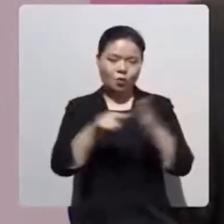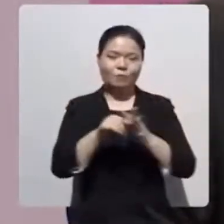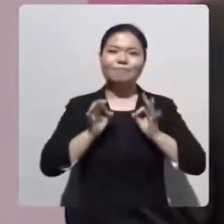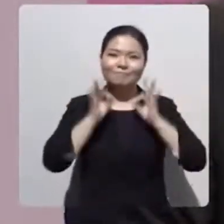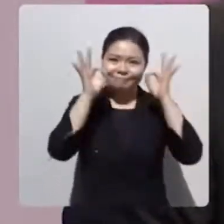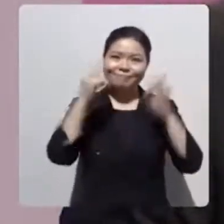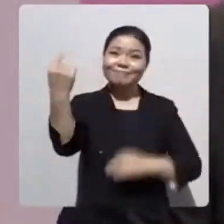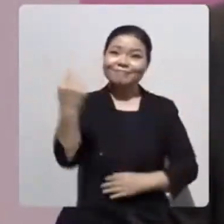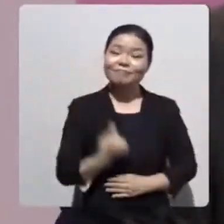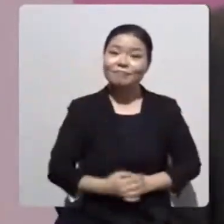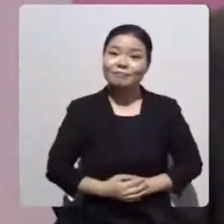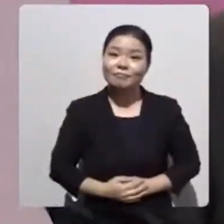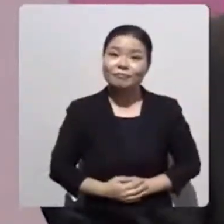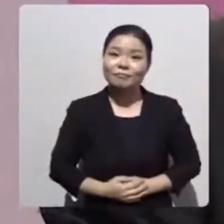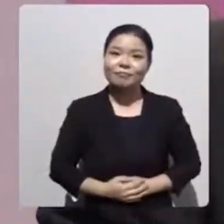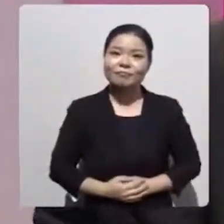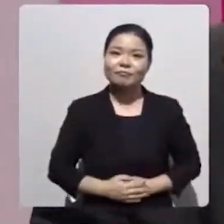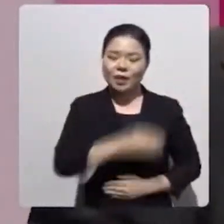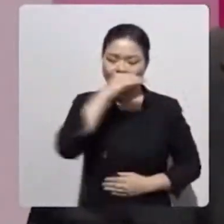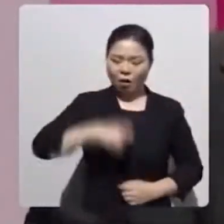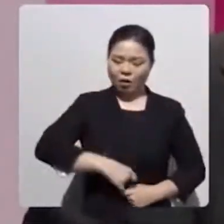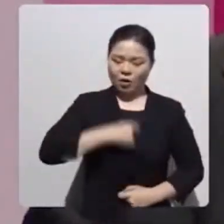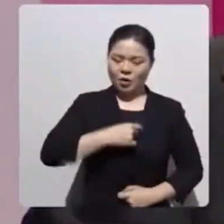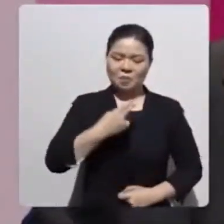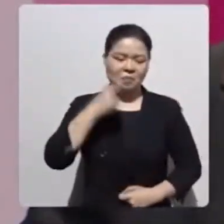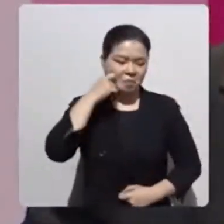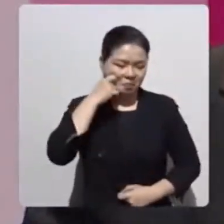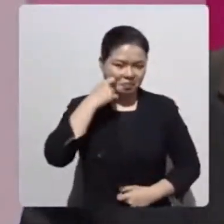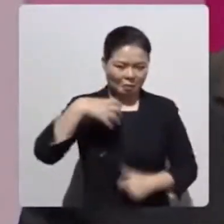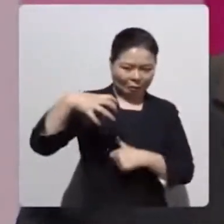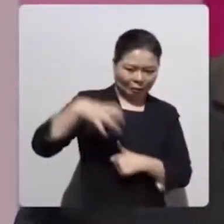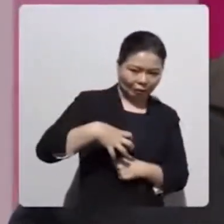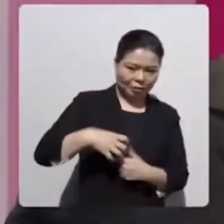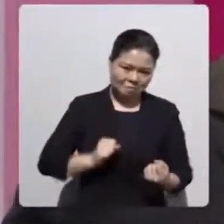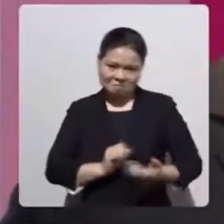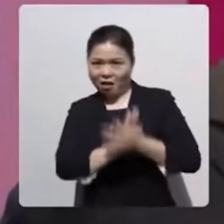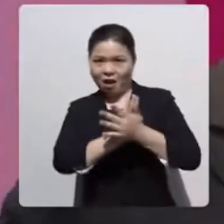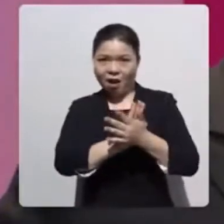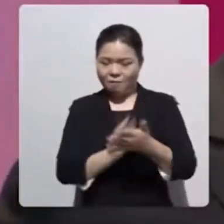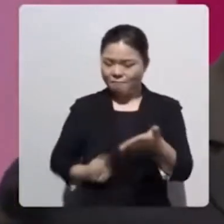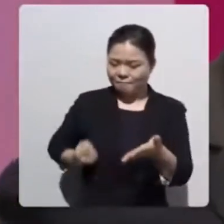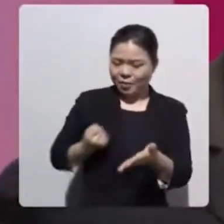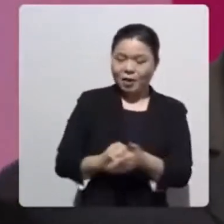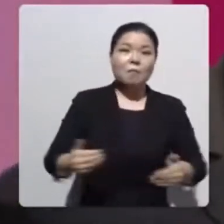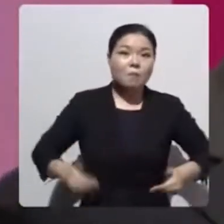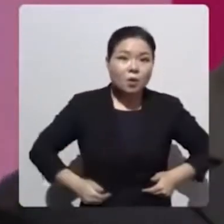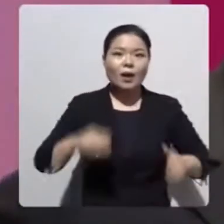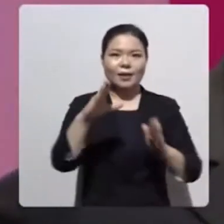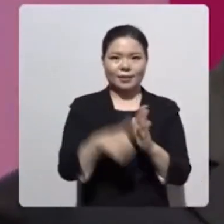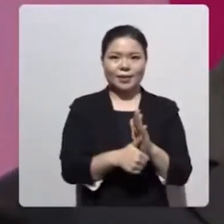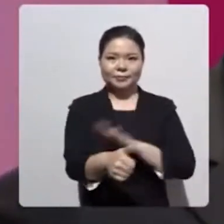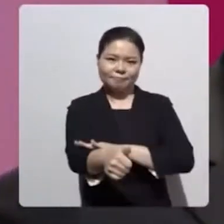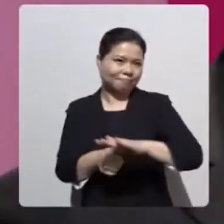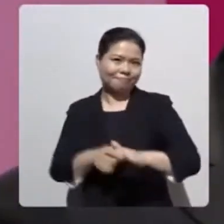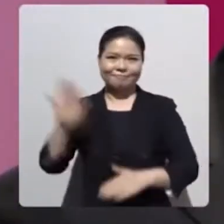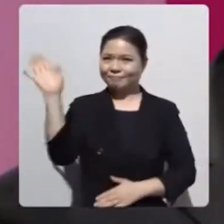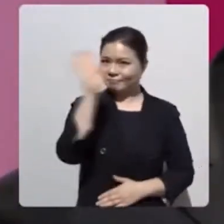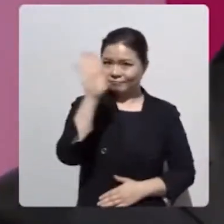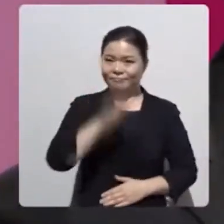살아왔습니다. 정의롭지 못한 압력에는 단호히 맞섰고 결단의 순간에 피하지